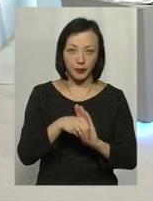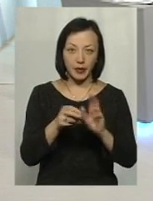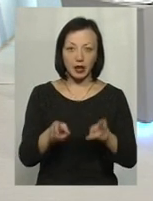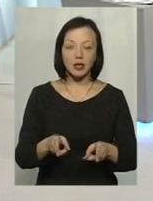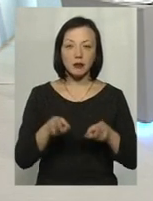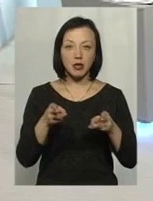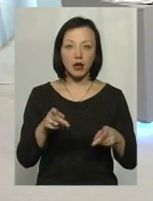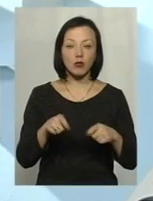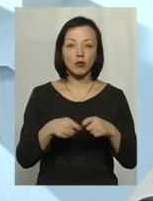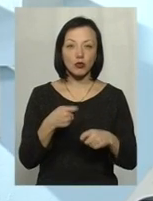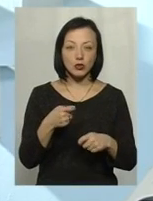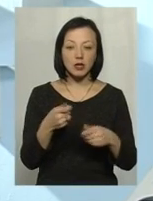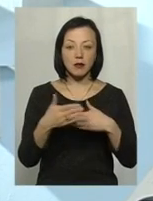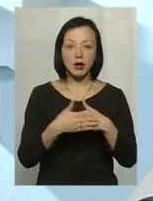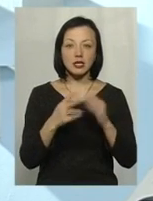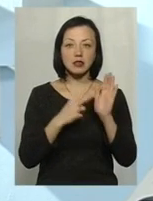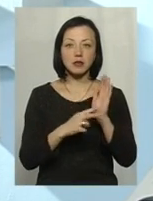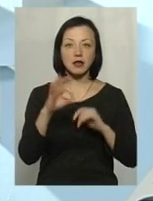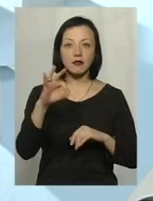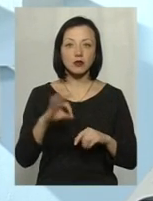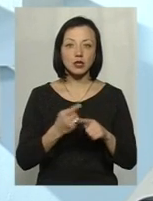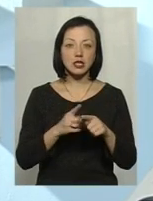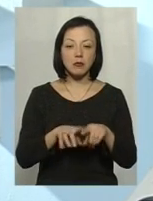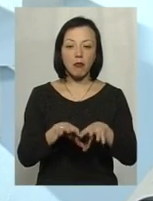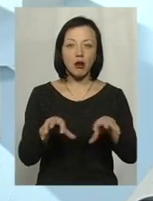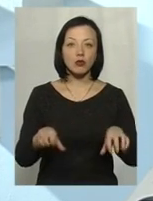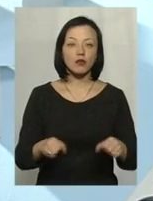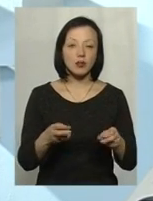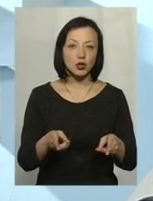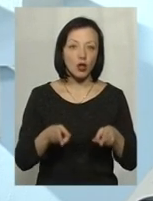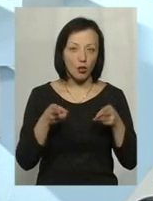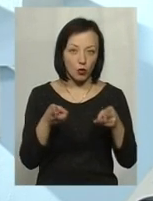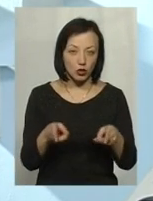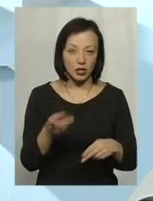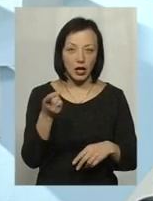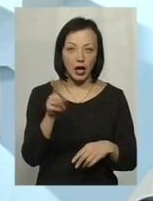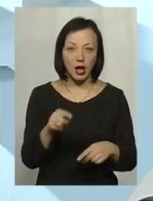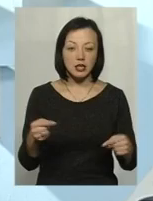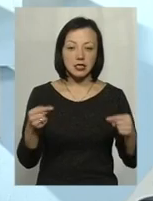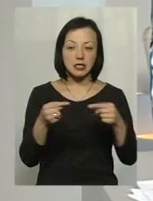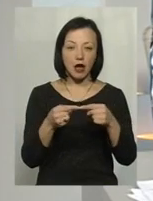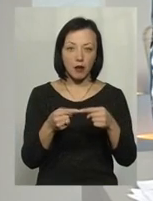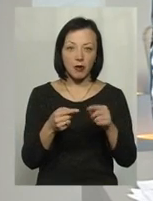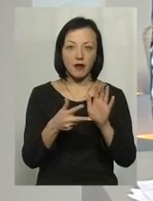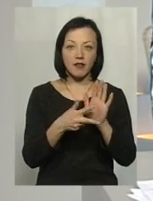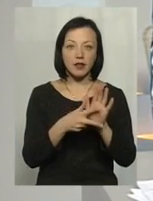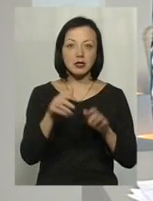кримінальних правопорушень майже 70% – це є майнові злочини. А саме